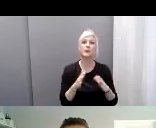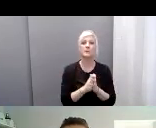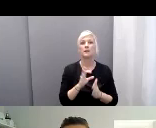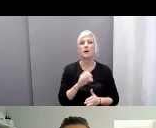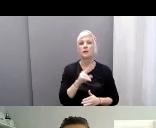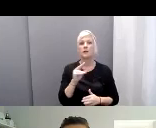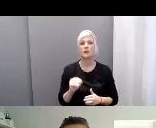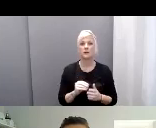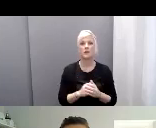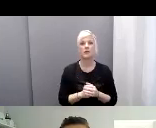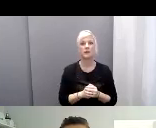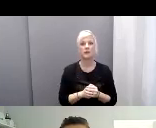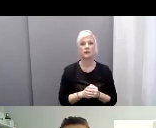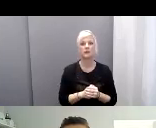teman.